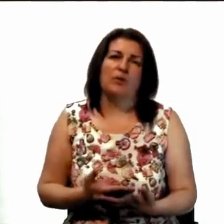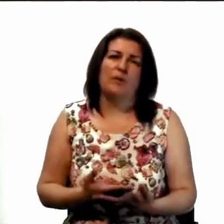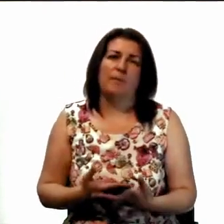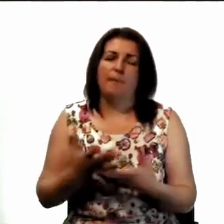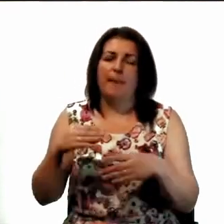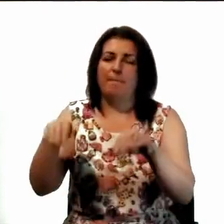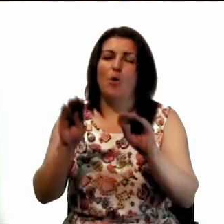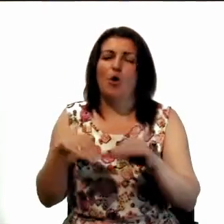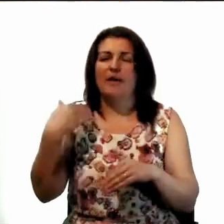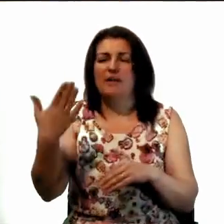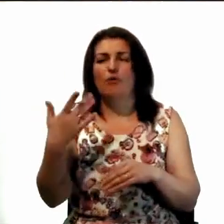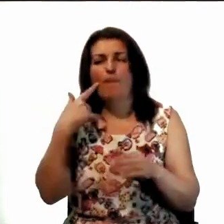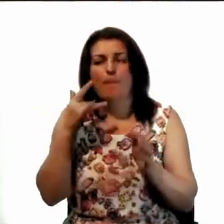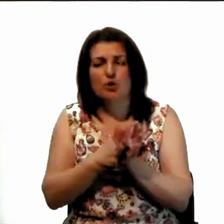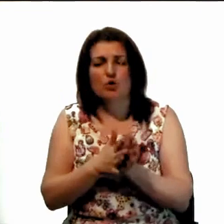покрыть твой позор,